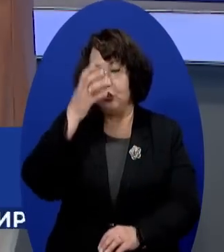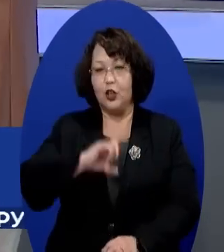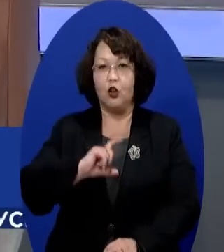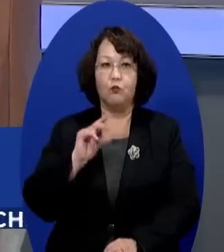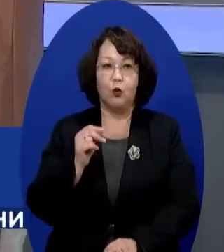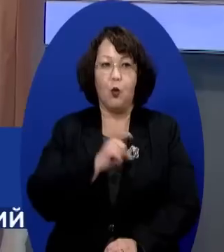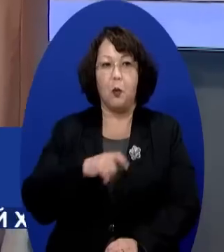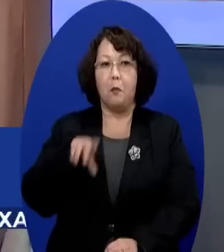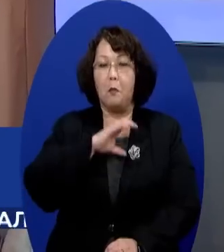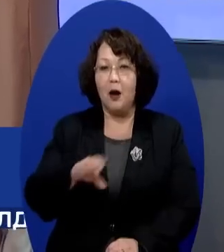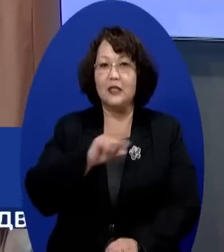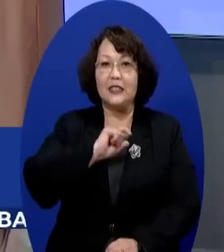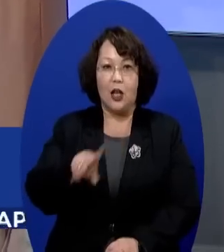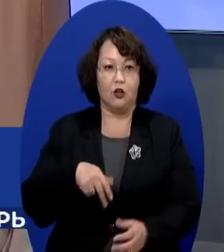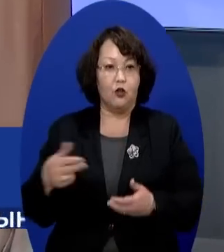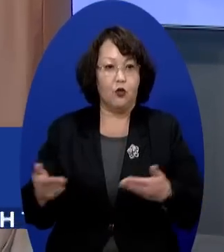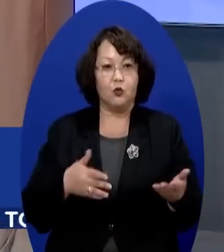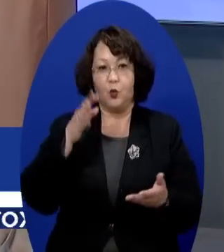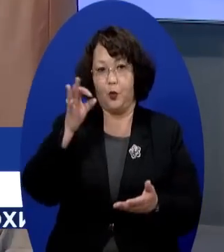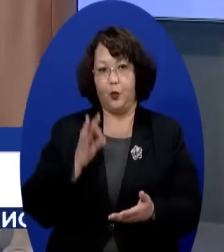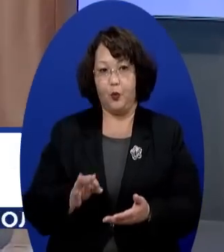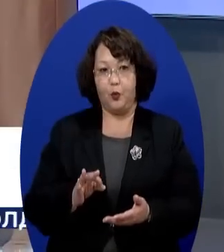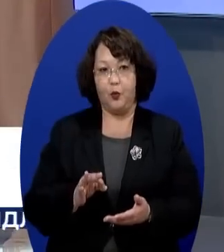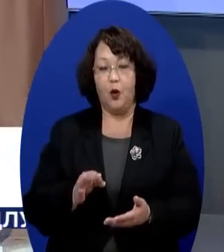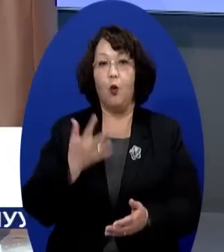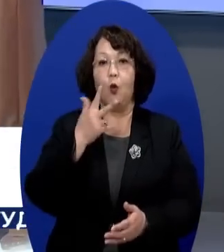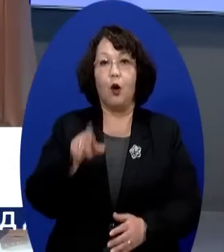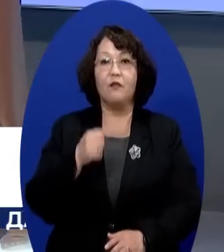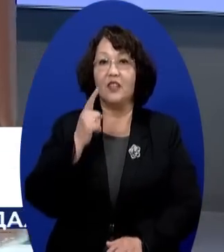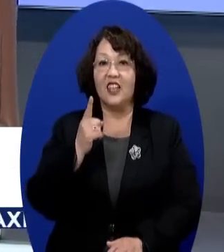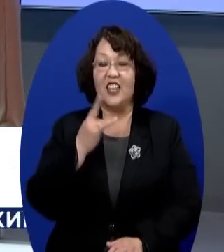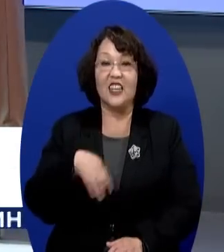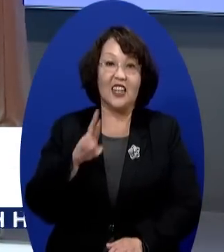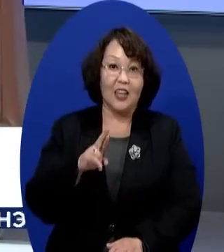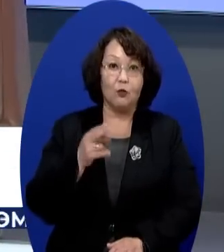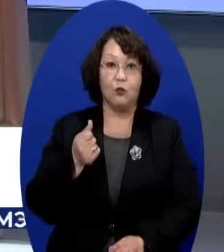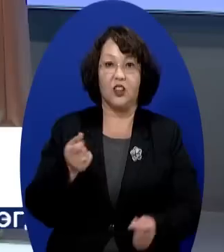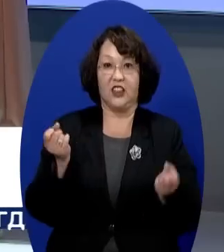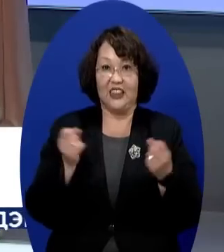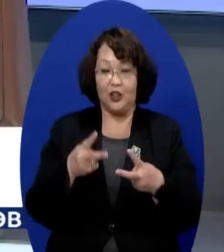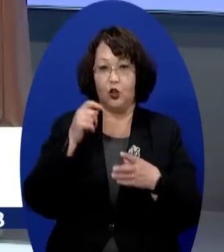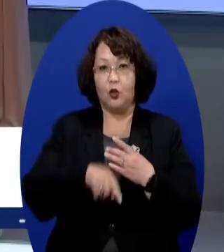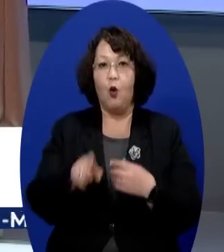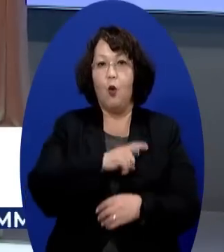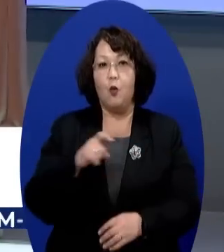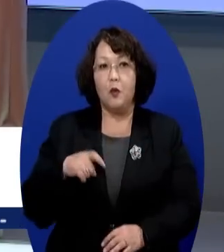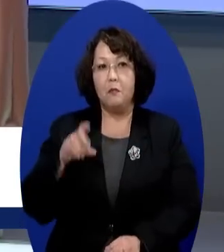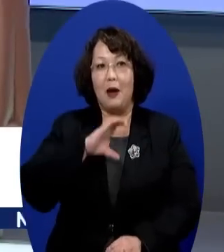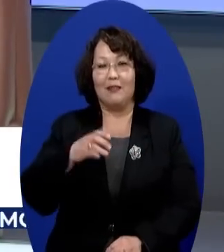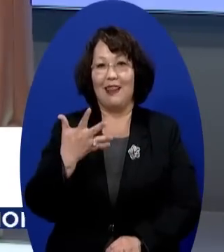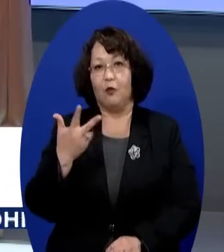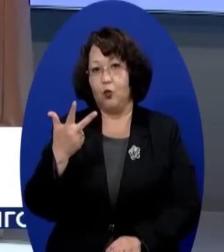хөвчлийнхэнд өгсөн зээлийн үзүүлэлтүүд байгаа. За нийт 3.1 их найд төгрөгөөр хэмжигдэж байна. За үүн дотор хувийн хөвшил